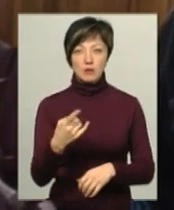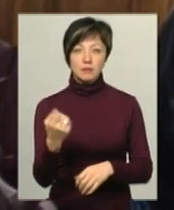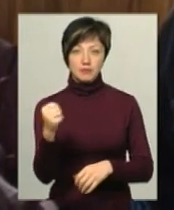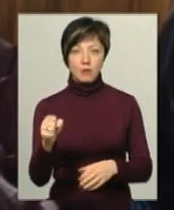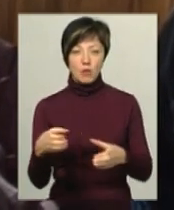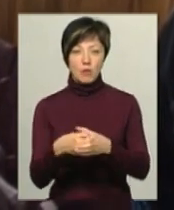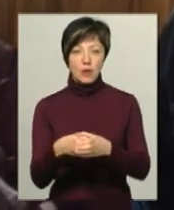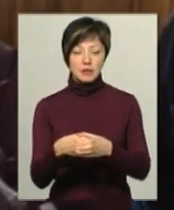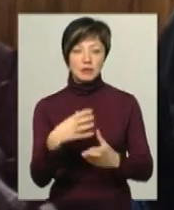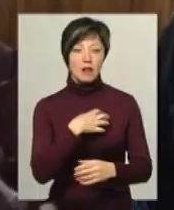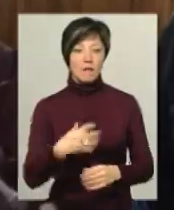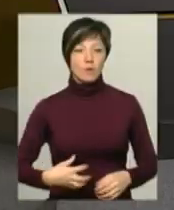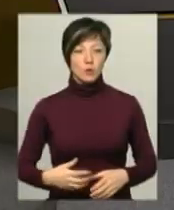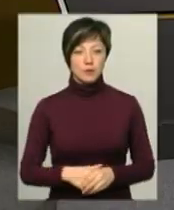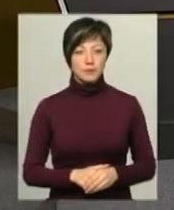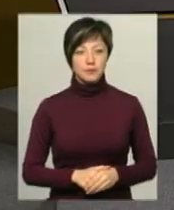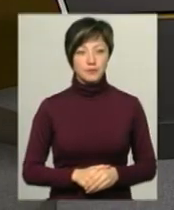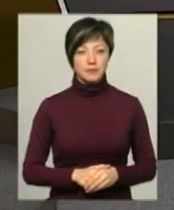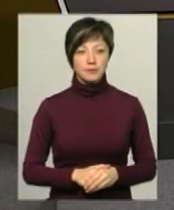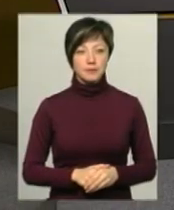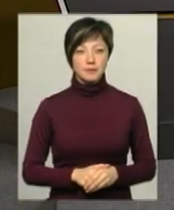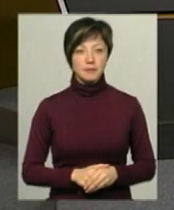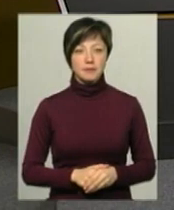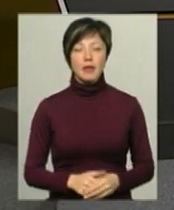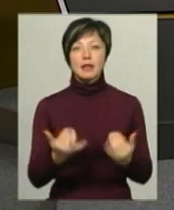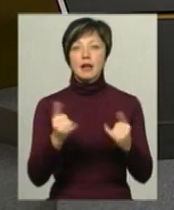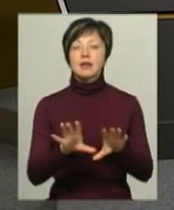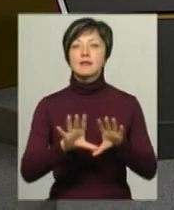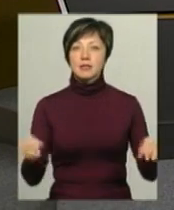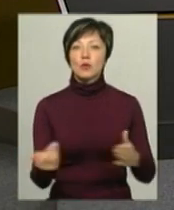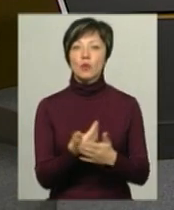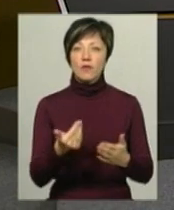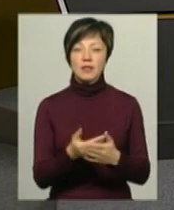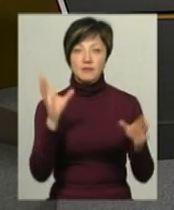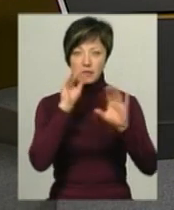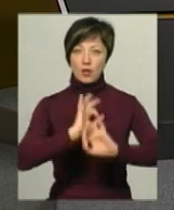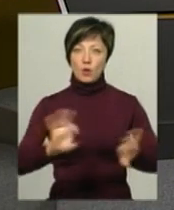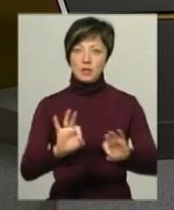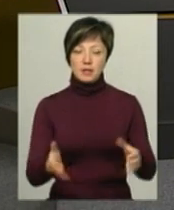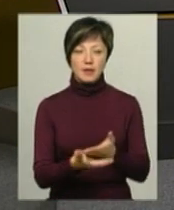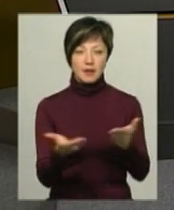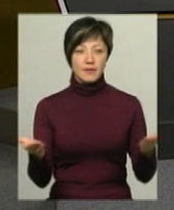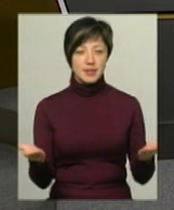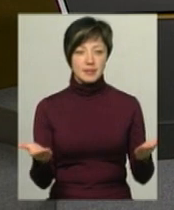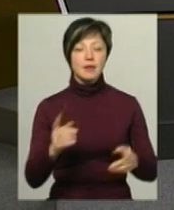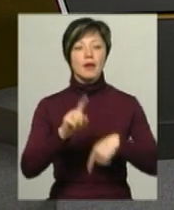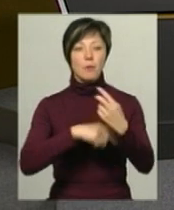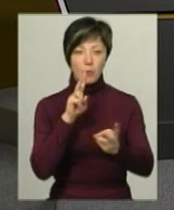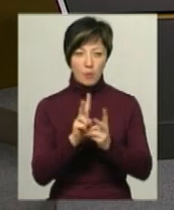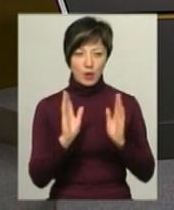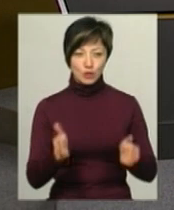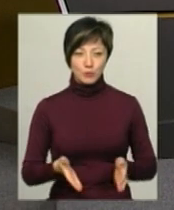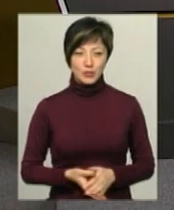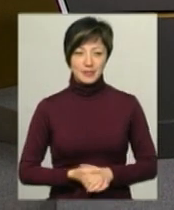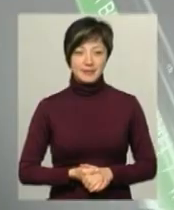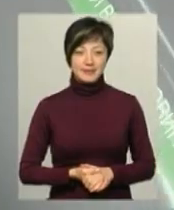команди ДІСШ Славута. Наразі це всі новини, які ми встигли для вас підготувати. Побачимось!